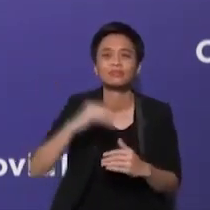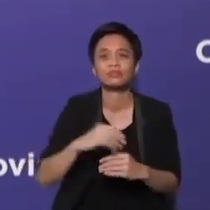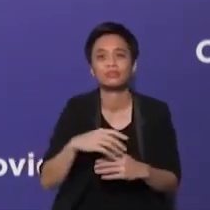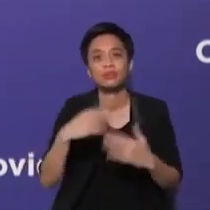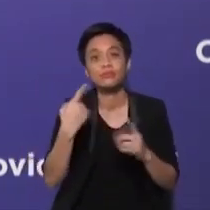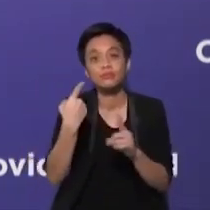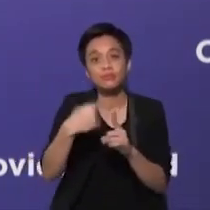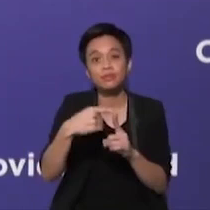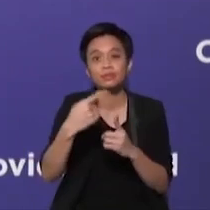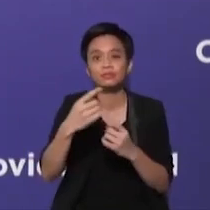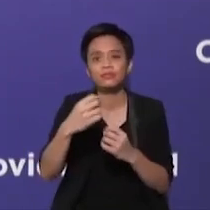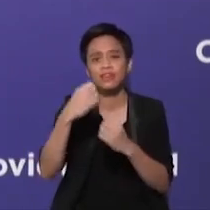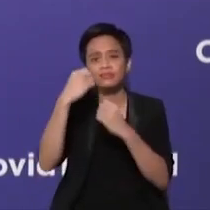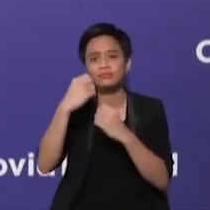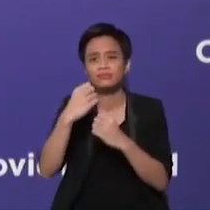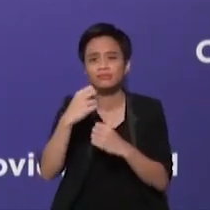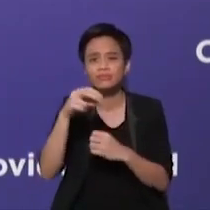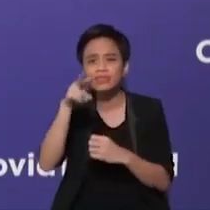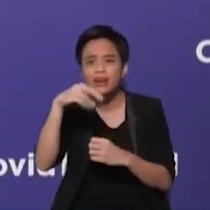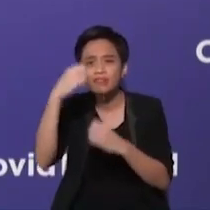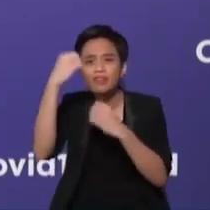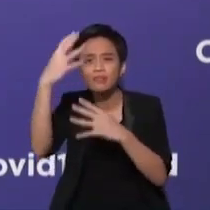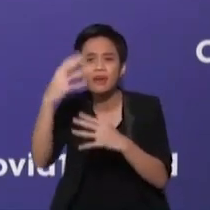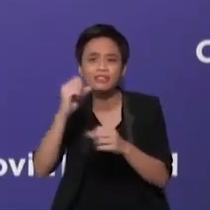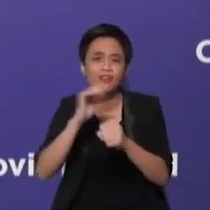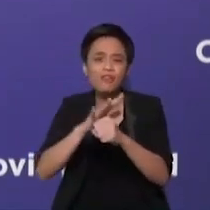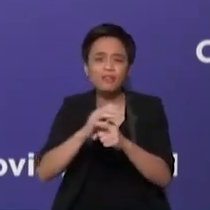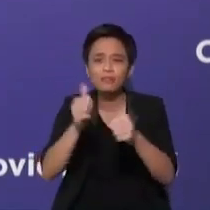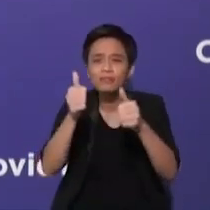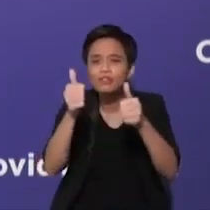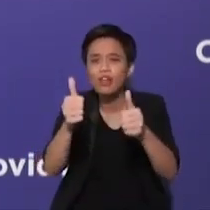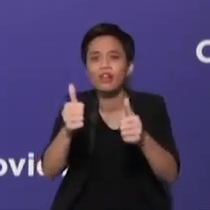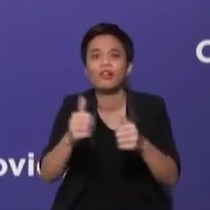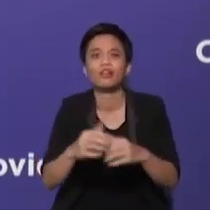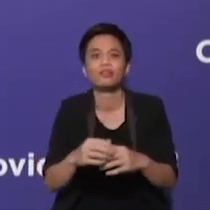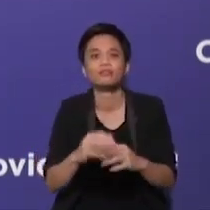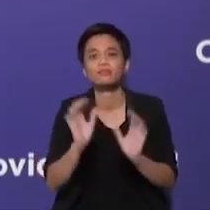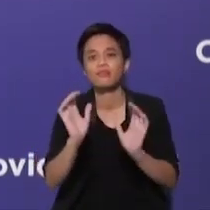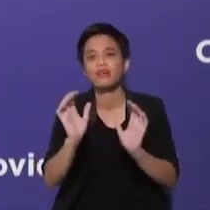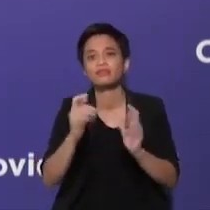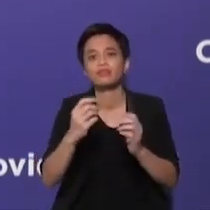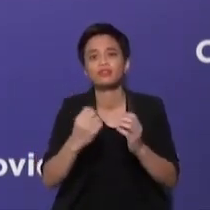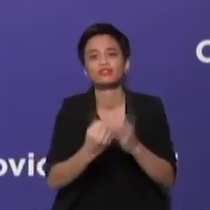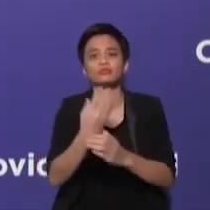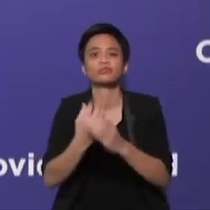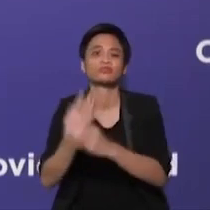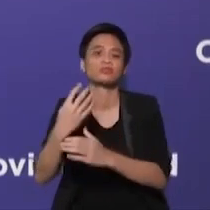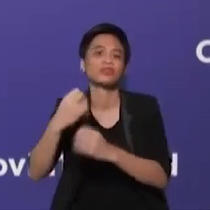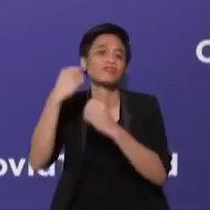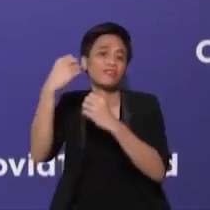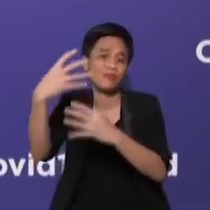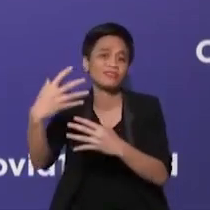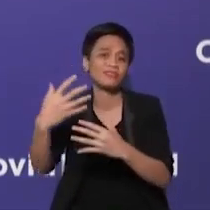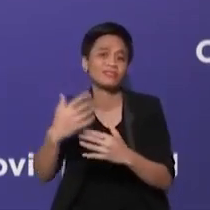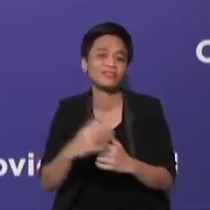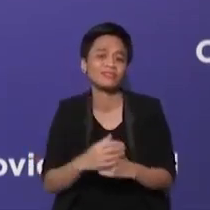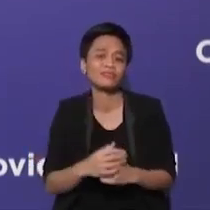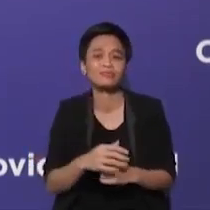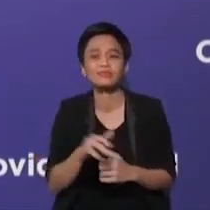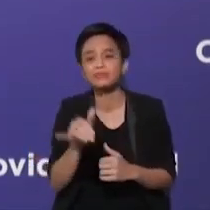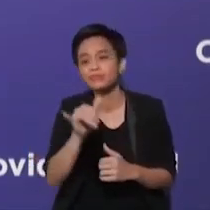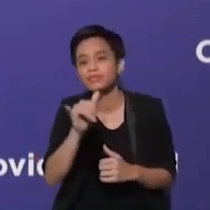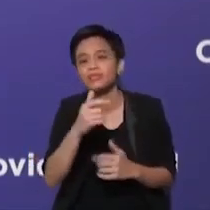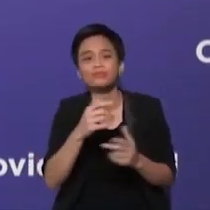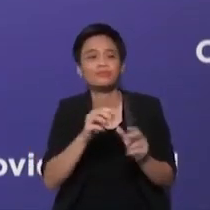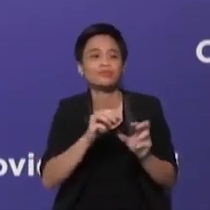informasi yang benar tentang copied 19 ini telah banyak saluran informasi yang bisa diakses baik